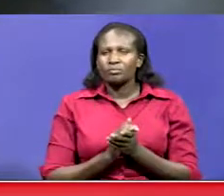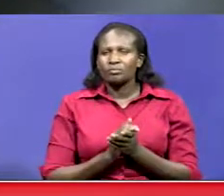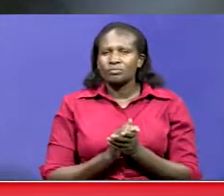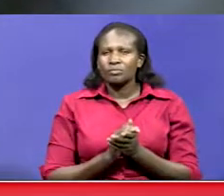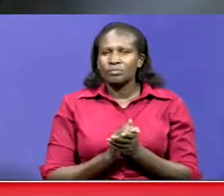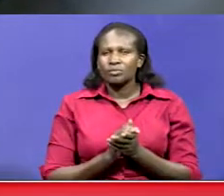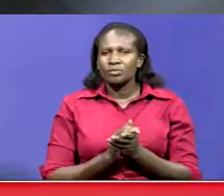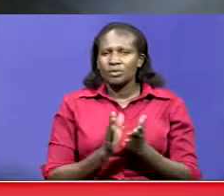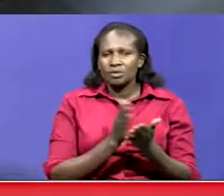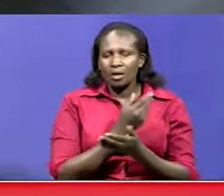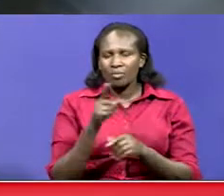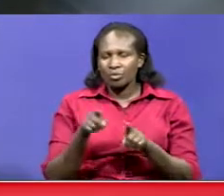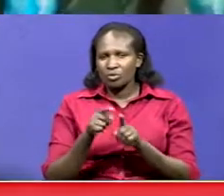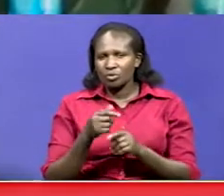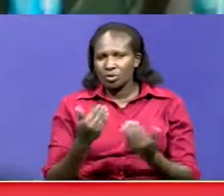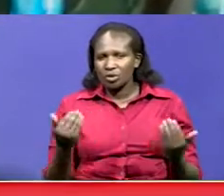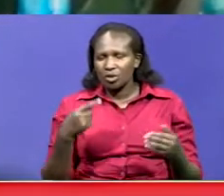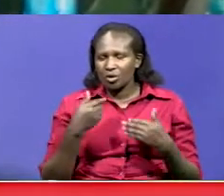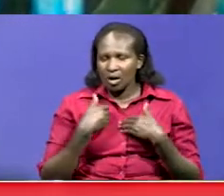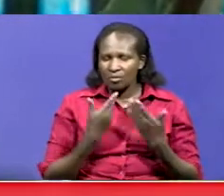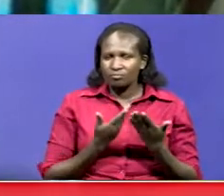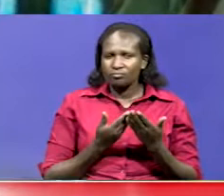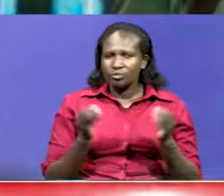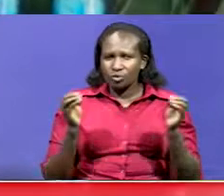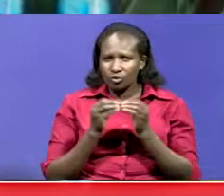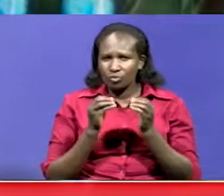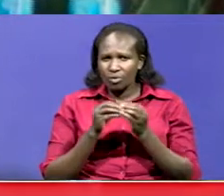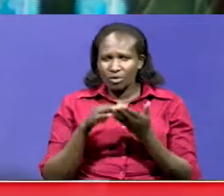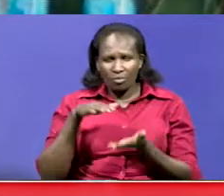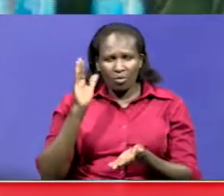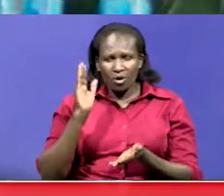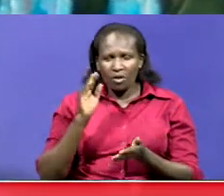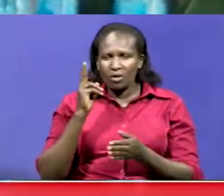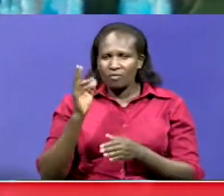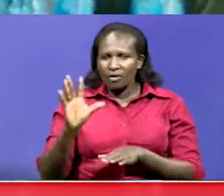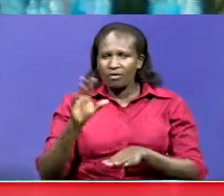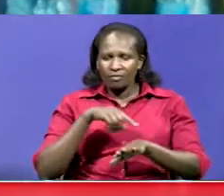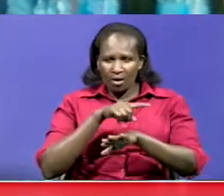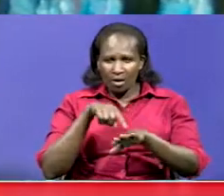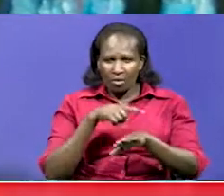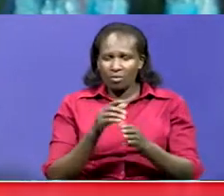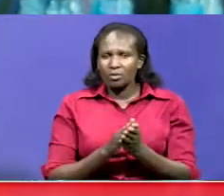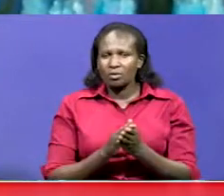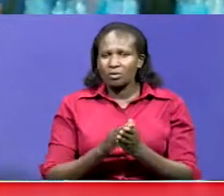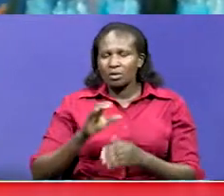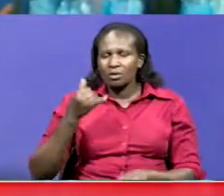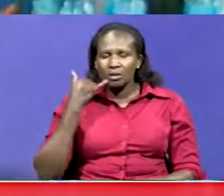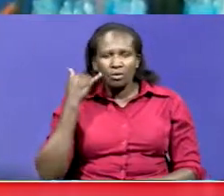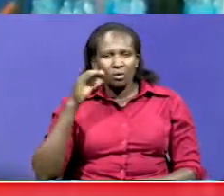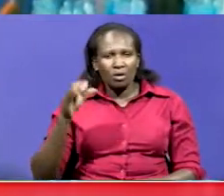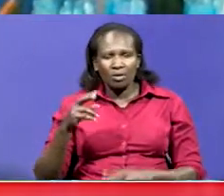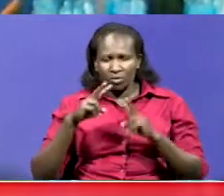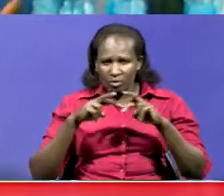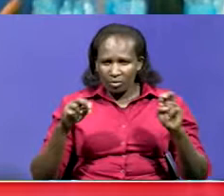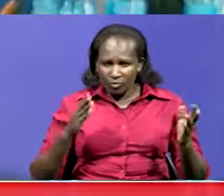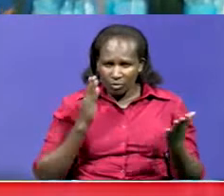na baadhi ya watoto walioathiriwa. Ni mkao uliodumu kwa zaidi ya saa tano, wanachama wa kamati ya sheria na haki kaunti ya Nakuru wakitafuta